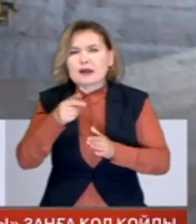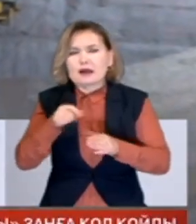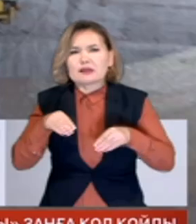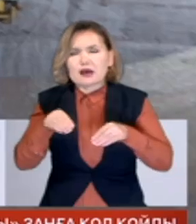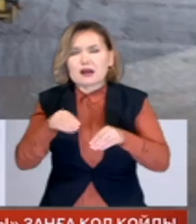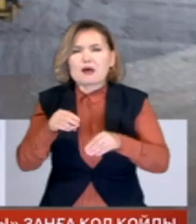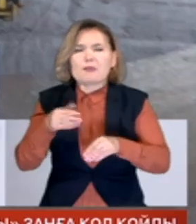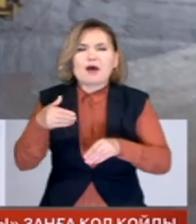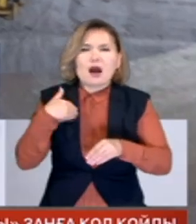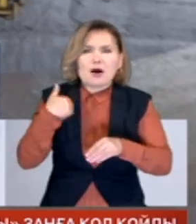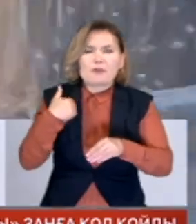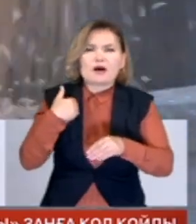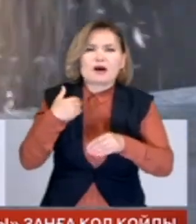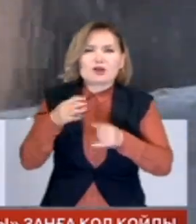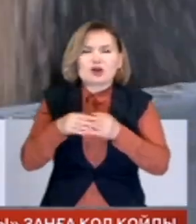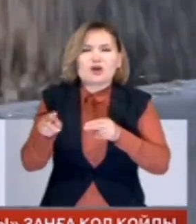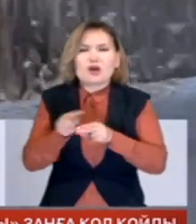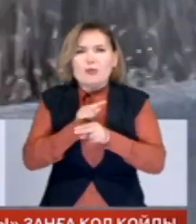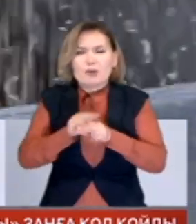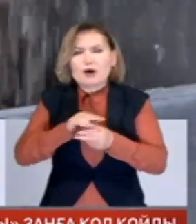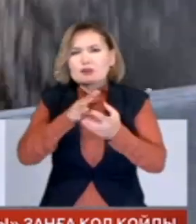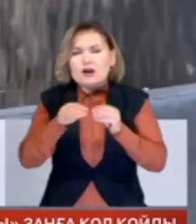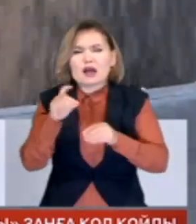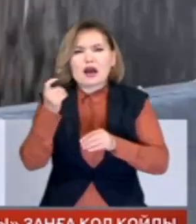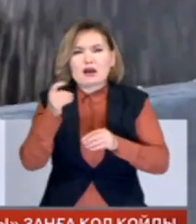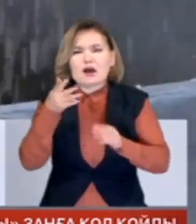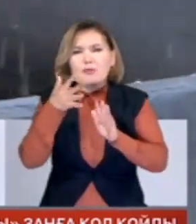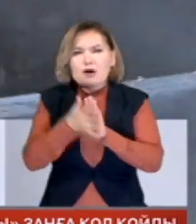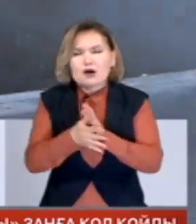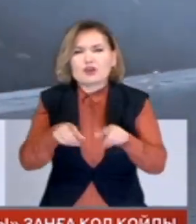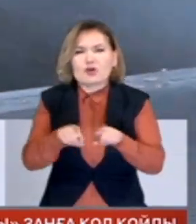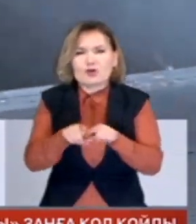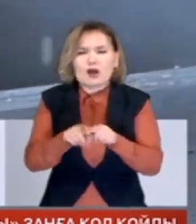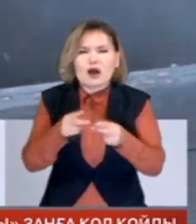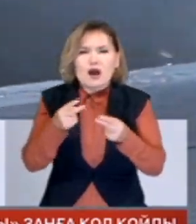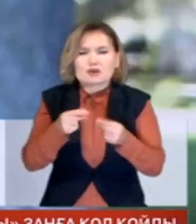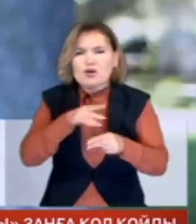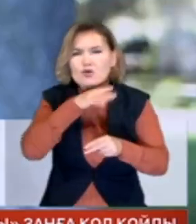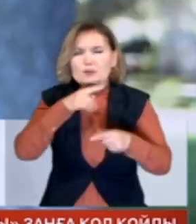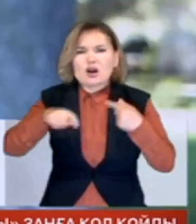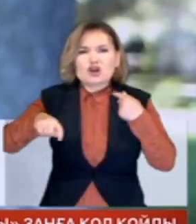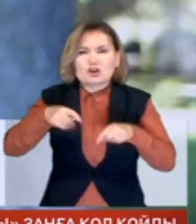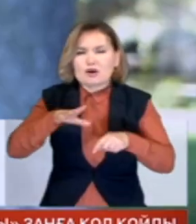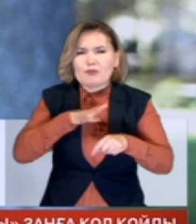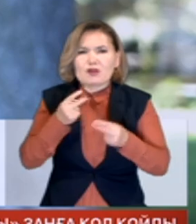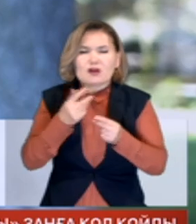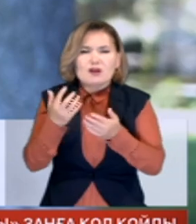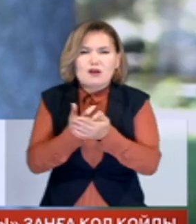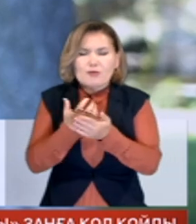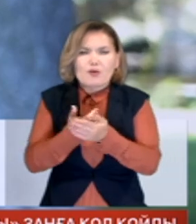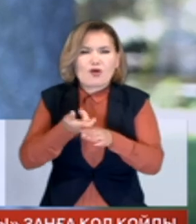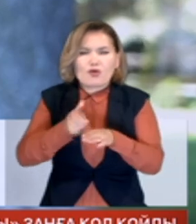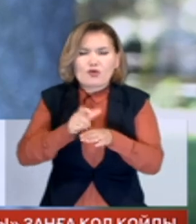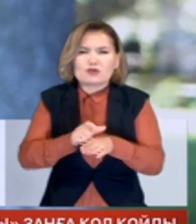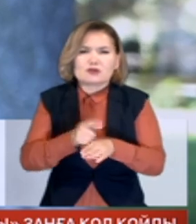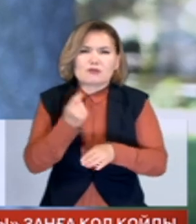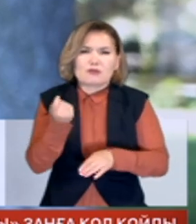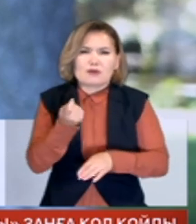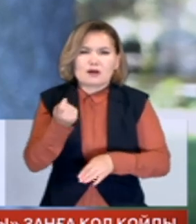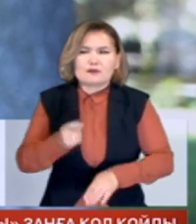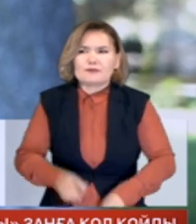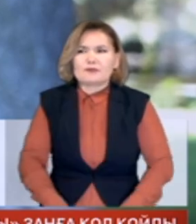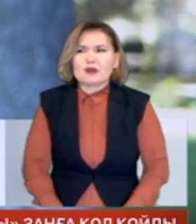тыңайтқышымен арамшөпке қарсы себілетін улы химикаттың өзіне осыншама қаржы жұмсалады. Ең болмаса квота ретінде бір 100 мың ба, 200 мың